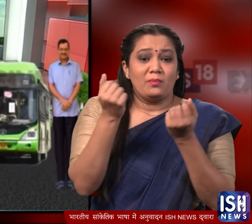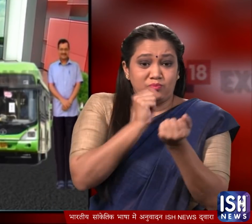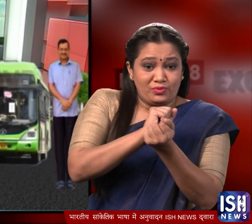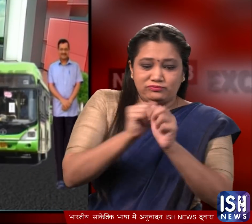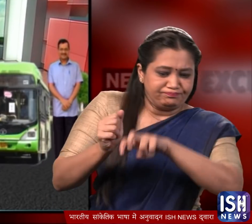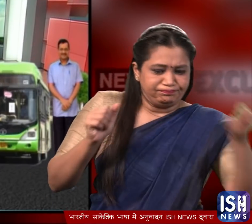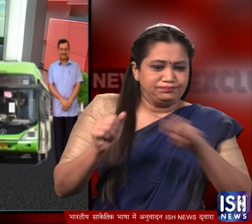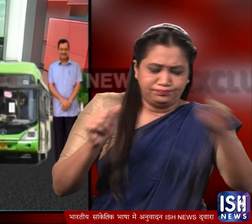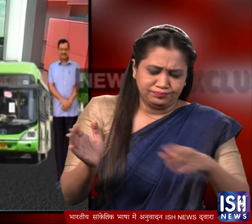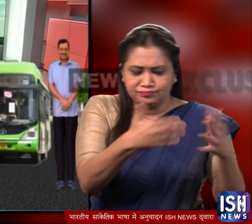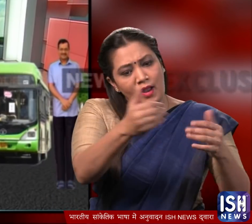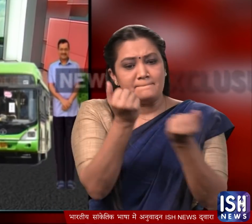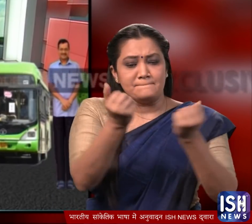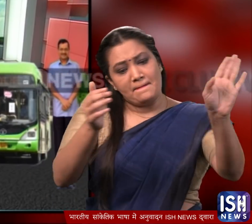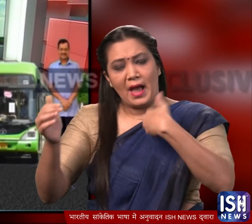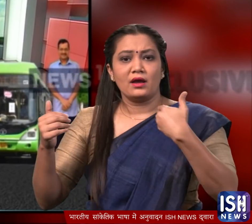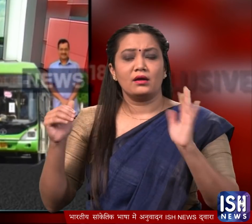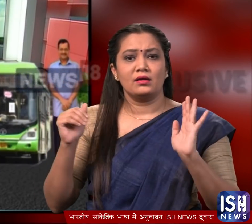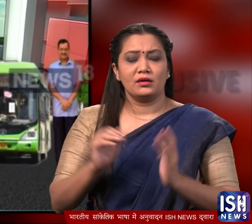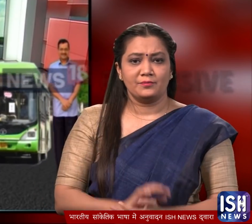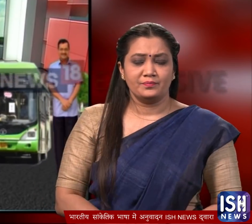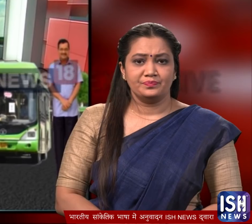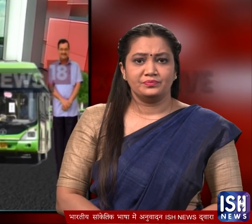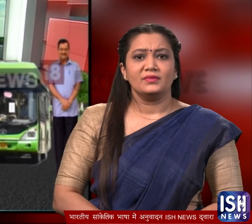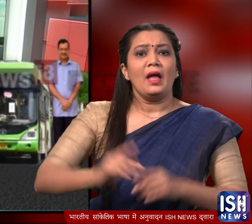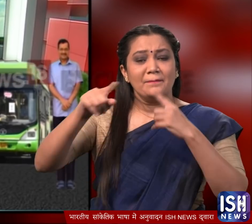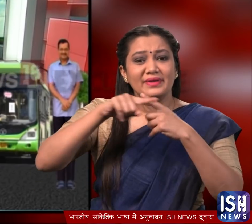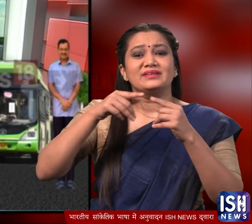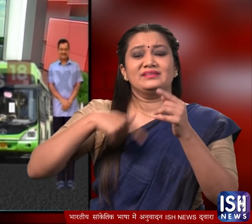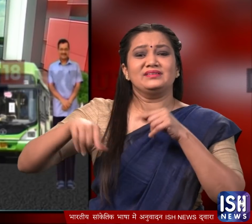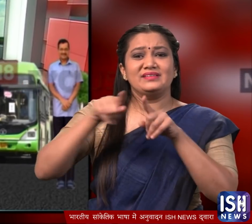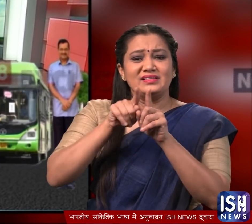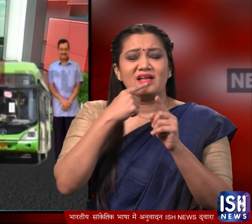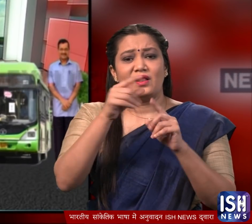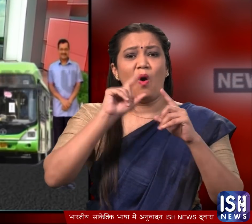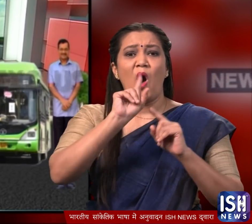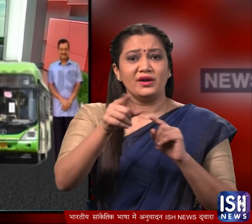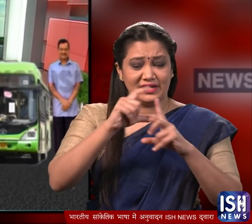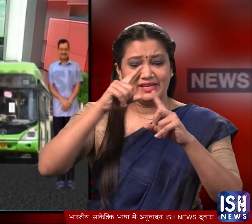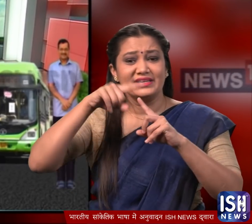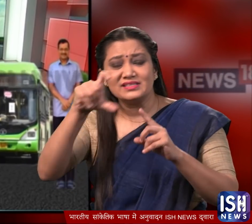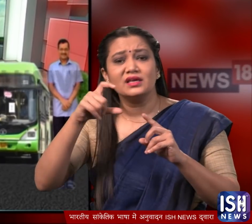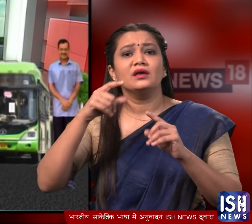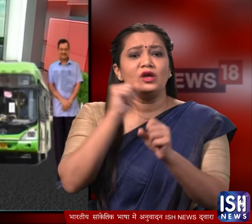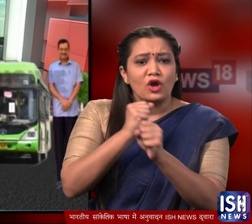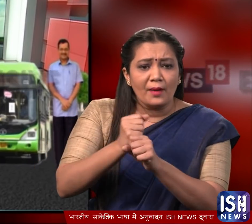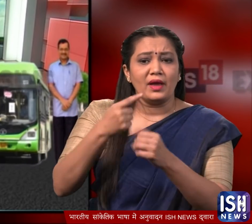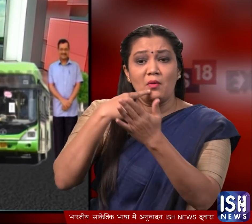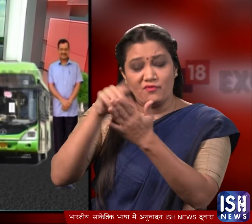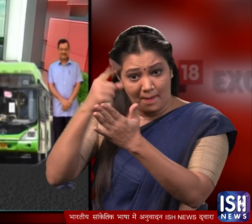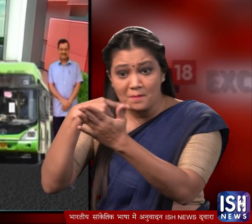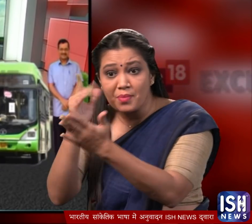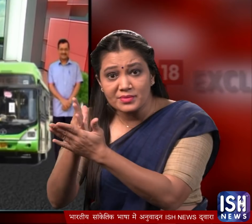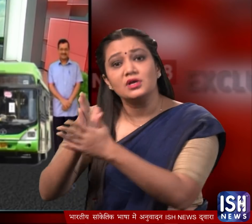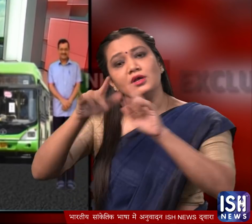नीचे उतारकर बसों को डिपो में लौटने के लिए कहा गया। और यही नहीं, परिवहन विभाग ने डीटीसी को यह भी निर्देश दिया कि सरकार की